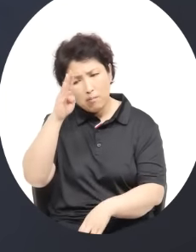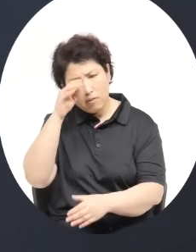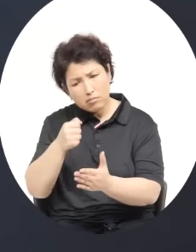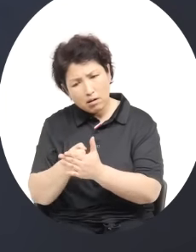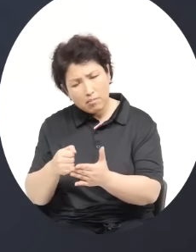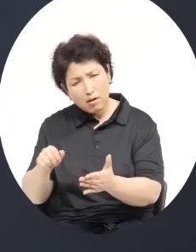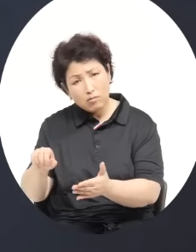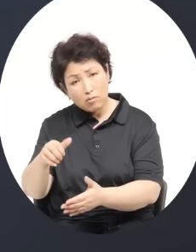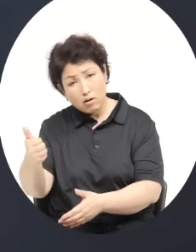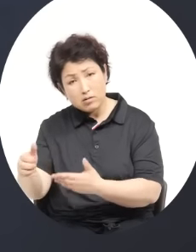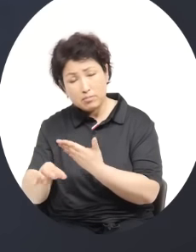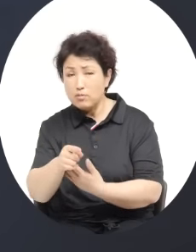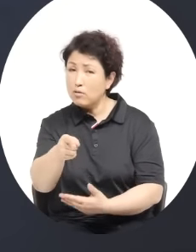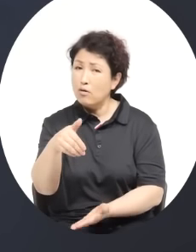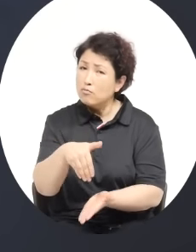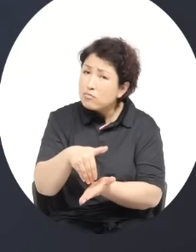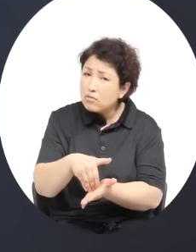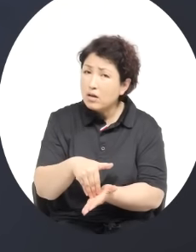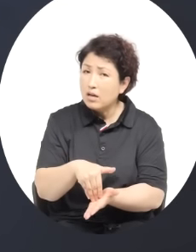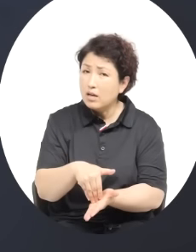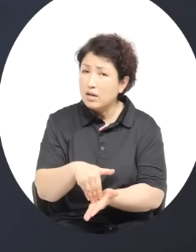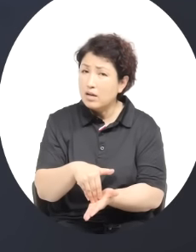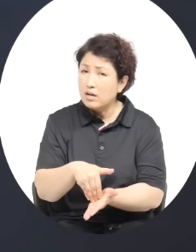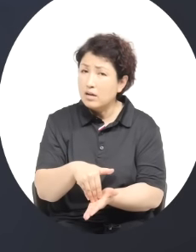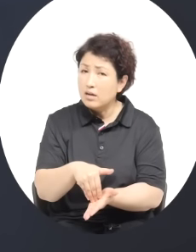병으로 돌아가셨다 하면 자기 후회 안 될까?